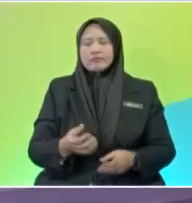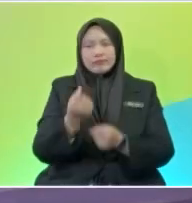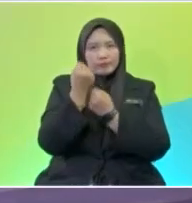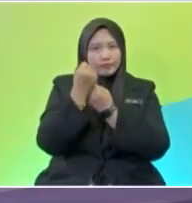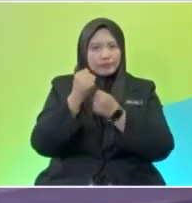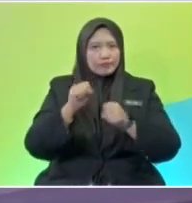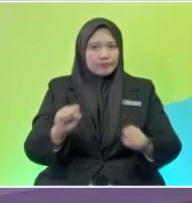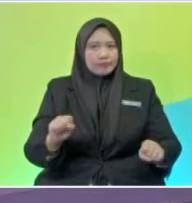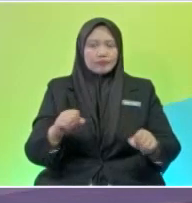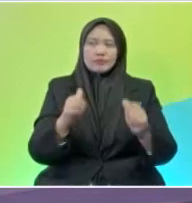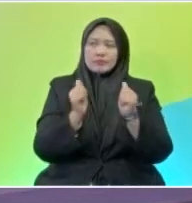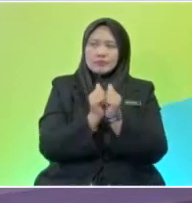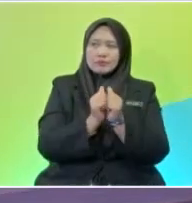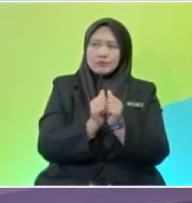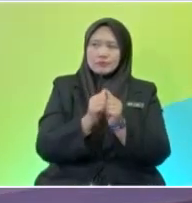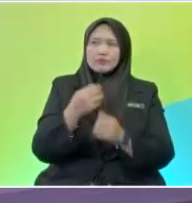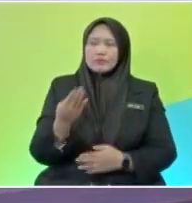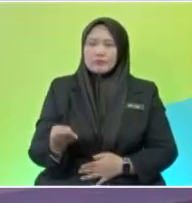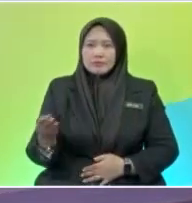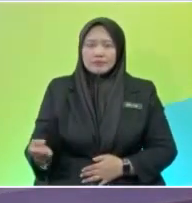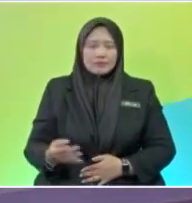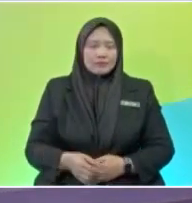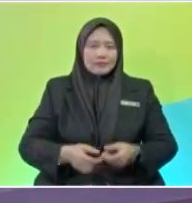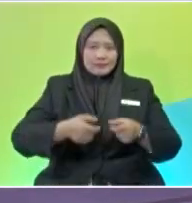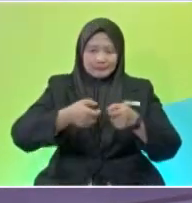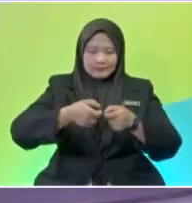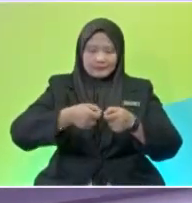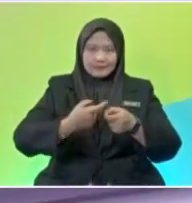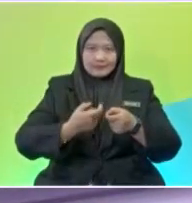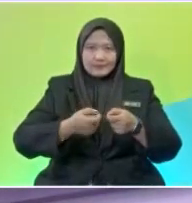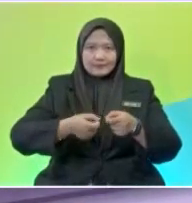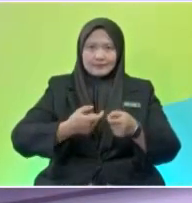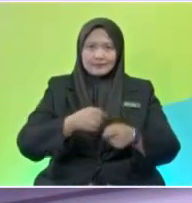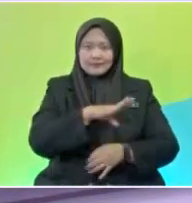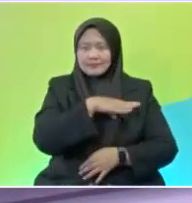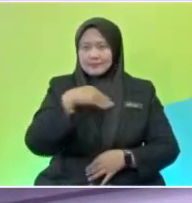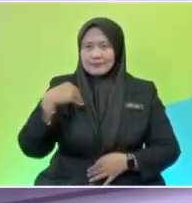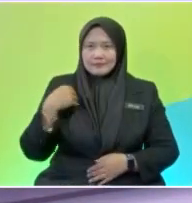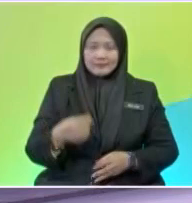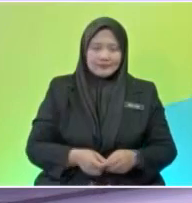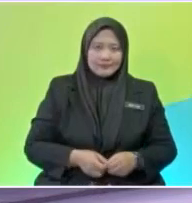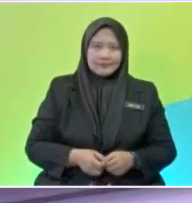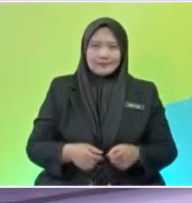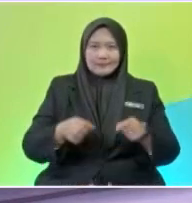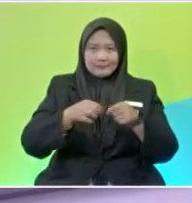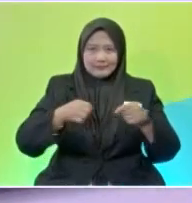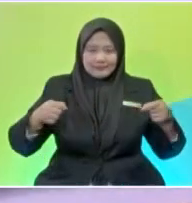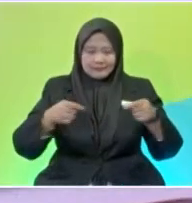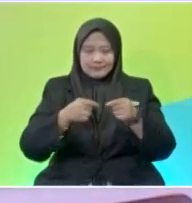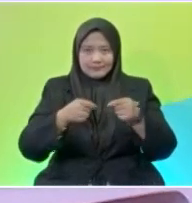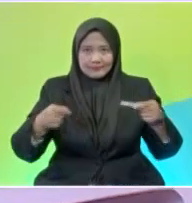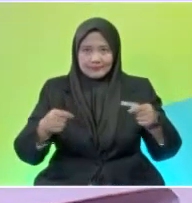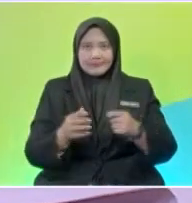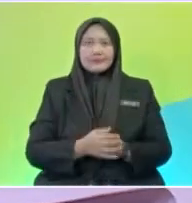boleh belajar bahagia dengan bahan-bahan konflik seperti kacang dan getah gimana Ee Kita boleh gunakan ini sebagai